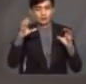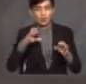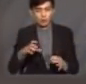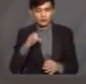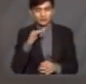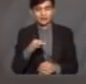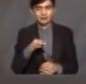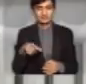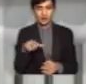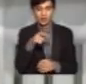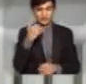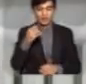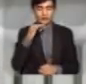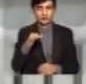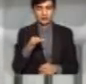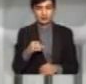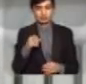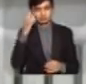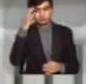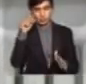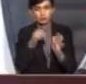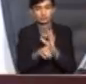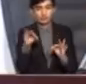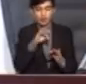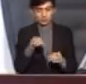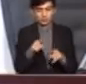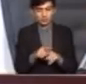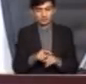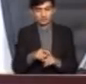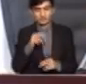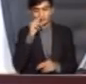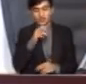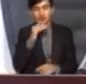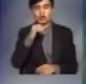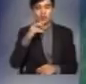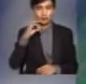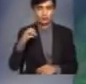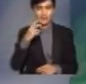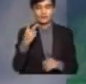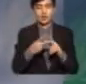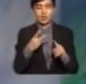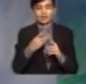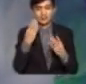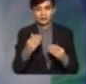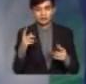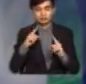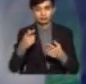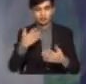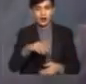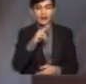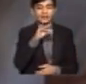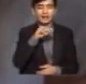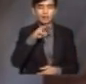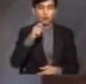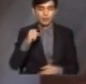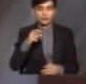позже переквалифицировали на покушении на убийство джинда соли киева задержали на второй день после цедента дин мухаммеда спустя три недели